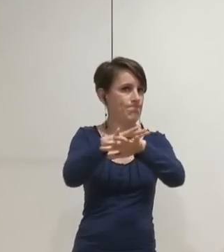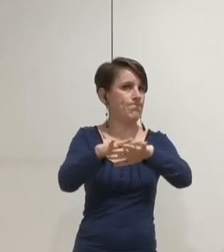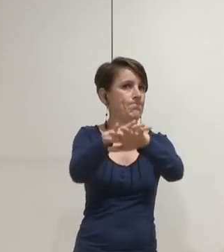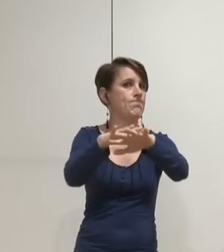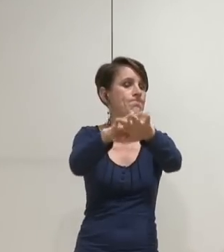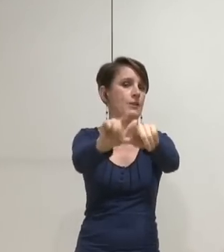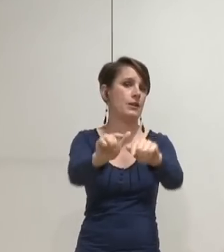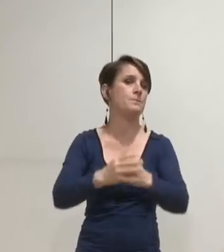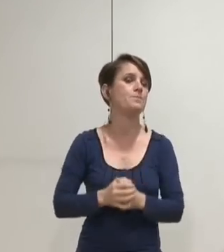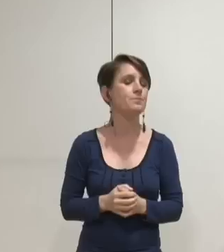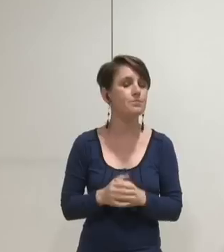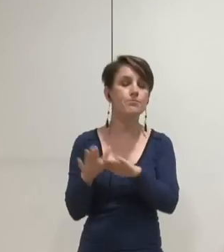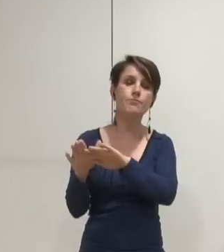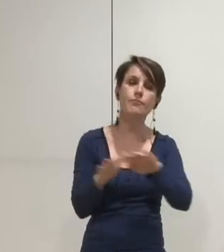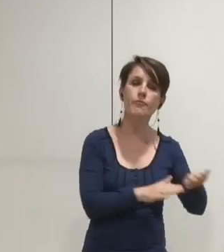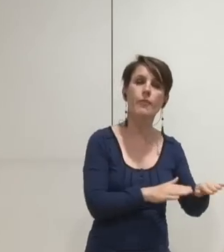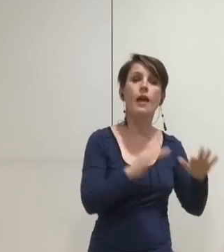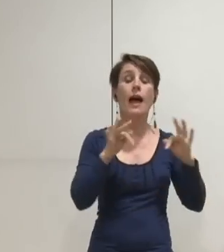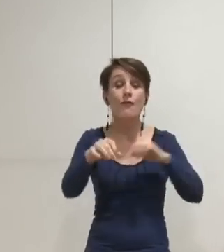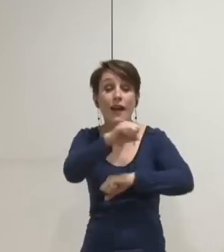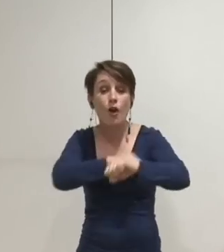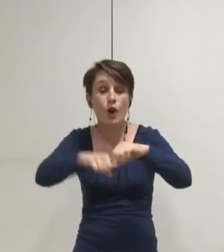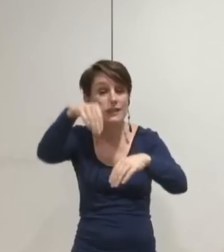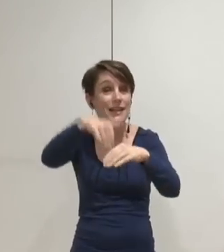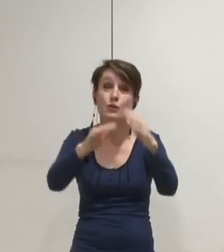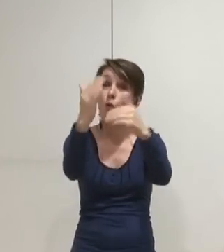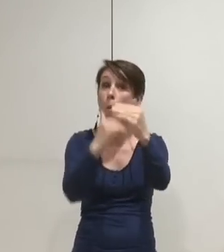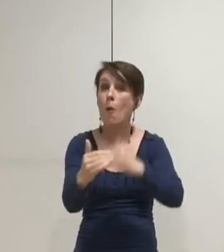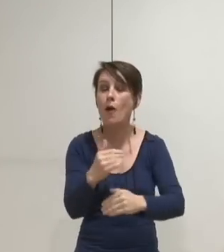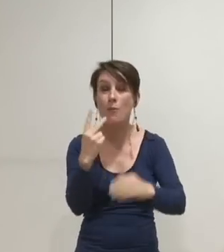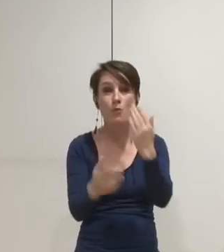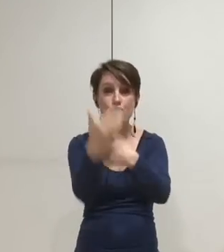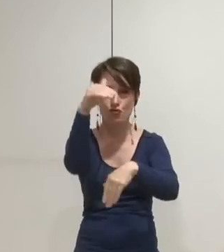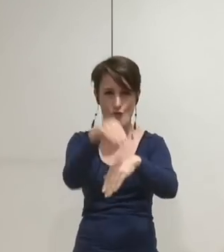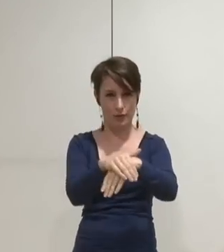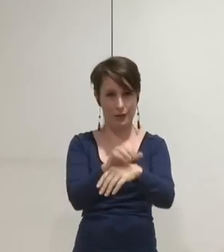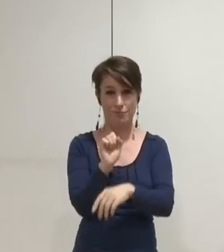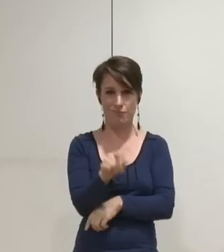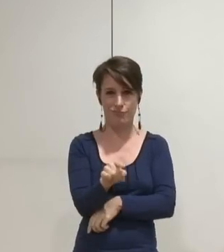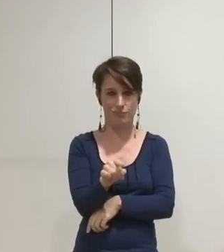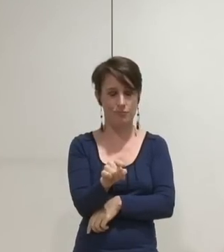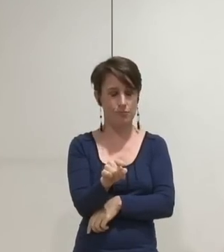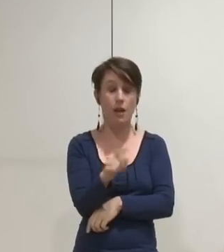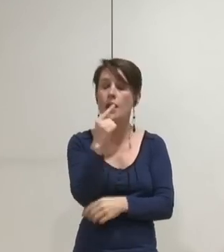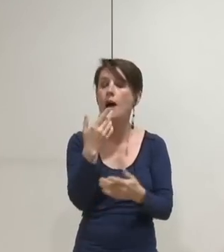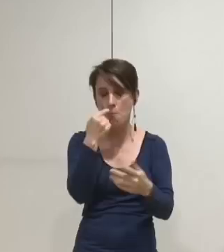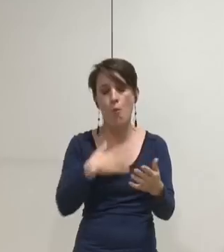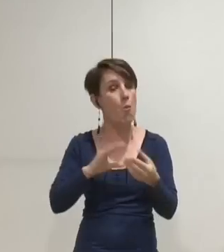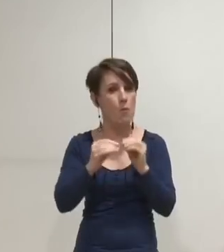d'organisation sur le fond maintenant sur le contenu de C cette journée sur ce que vous allez faire et à mon sens le problème est surtout